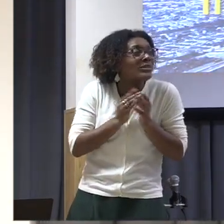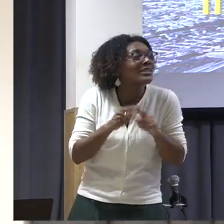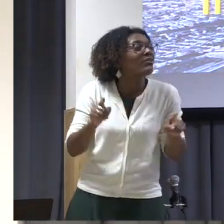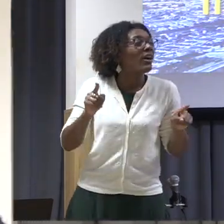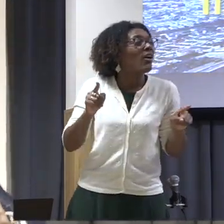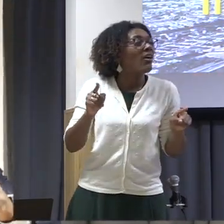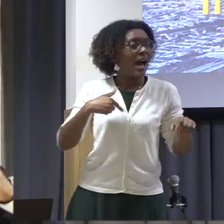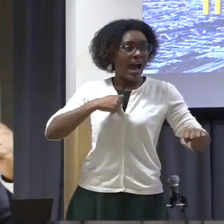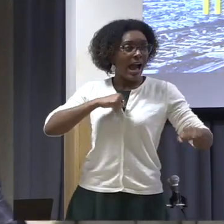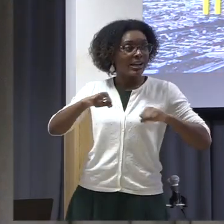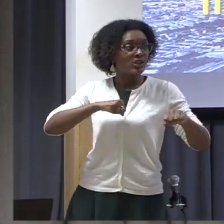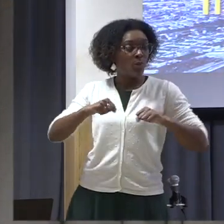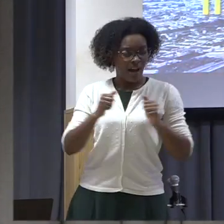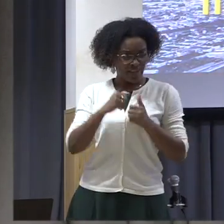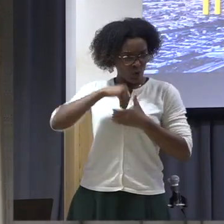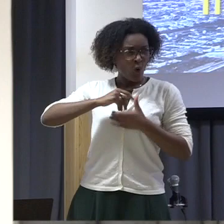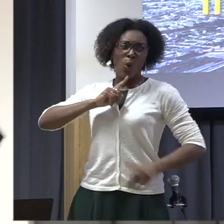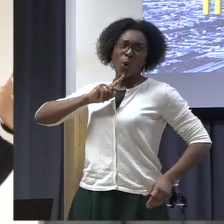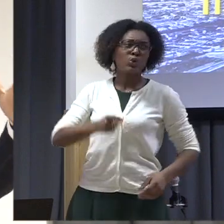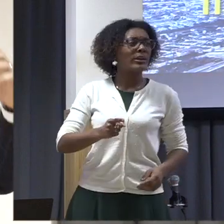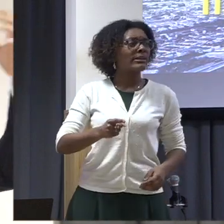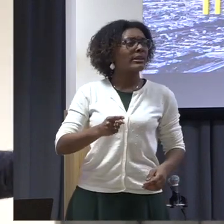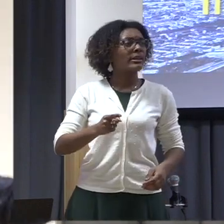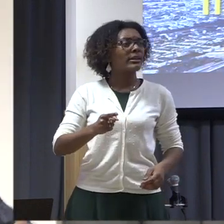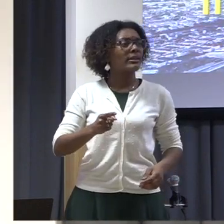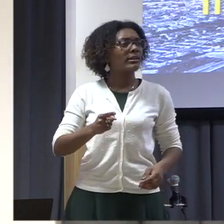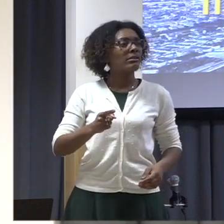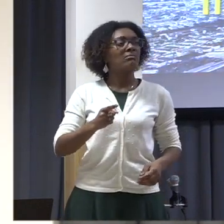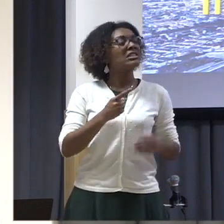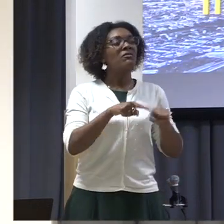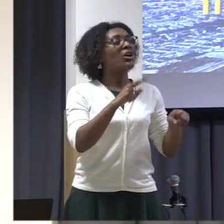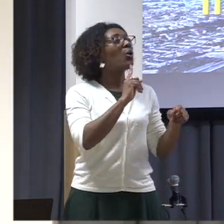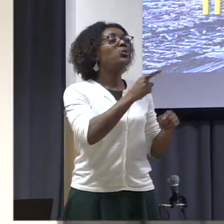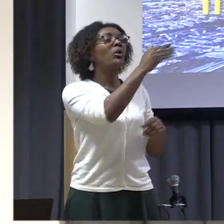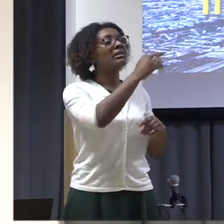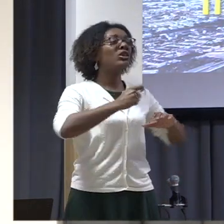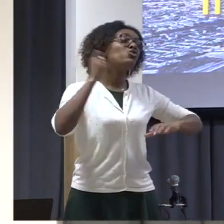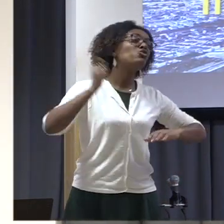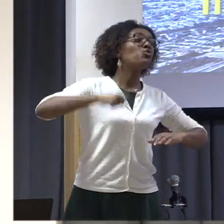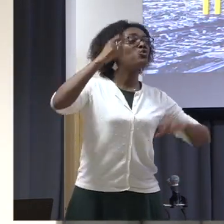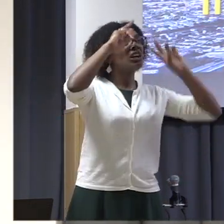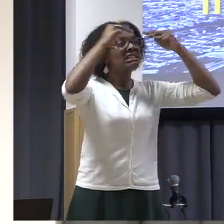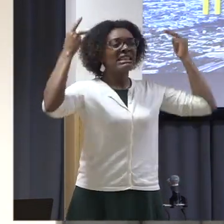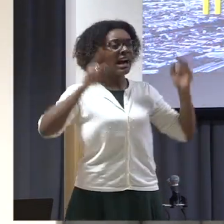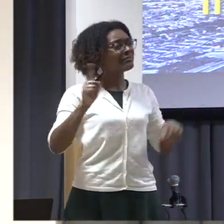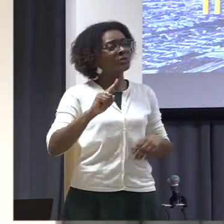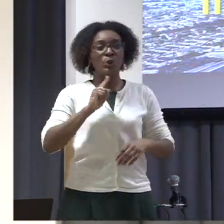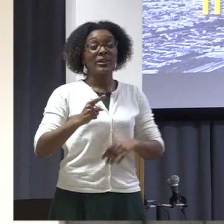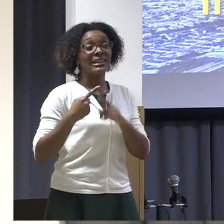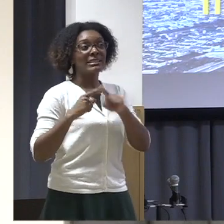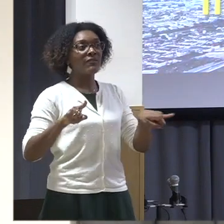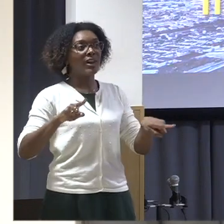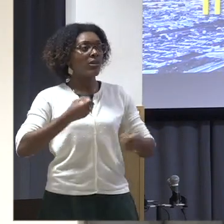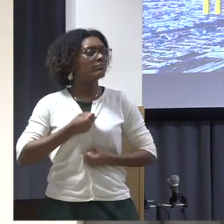agissait avec une autorité qui dépassait l'autorité de l'époque et la raison de cette accusation c'est que